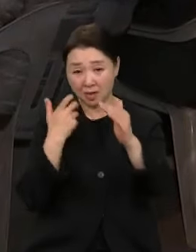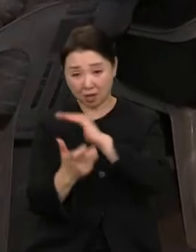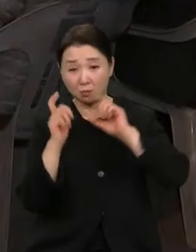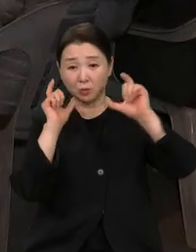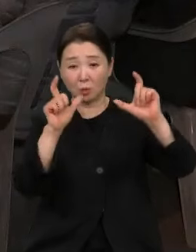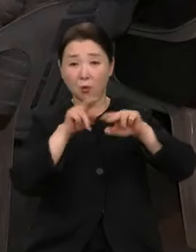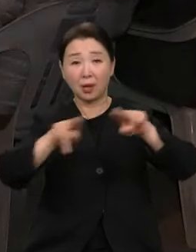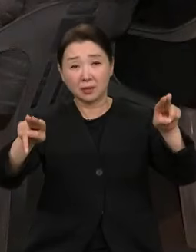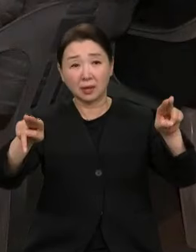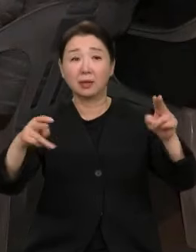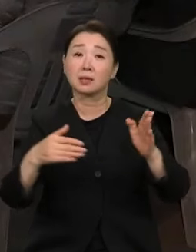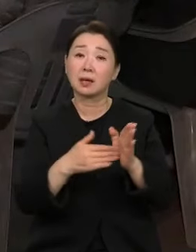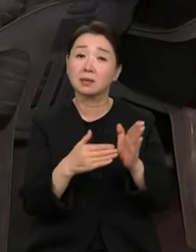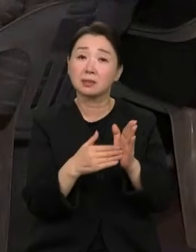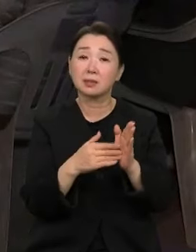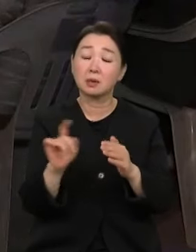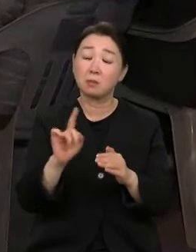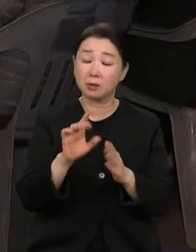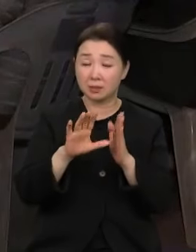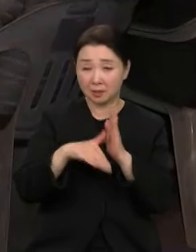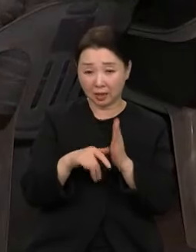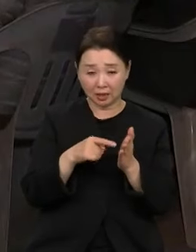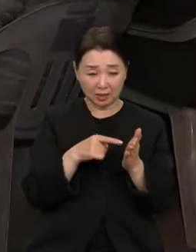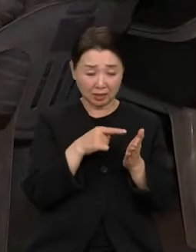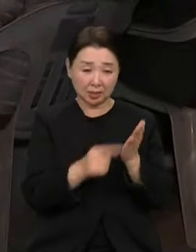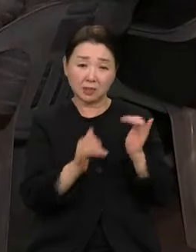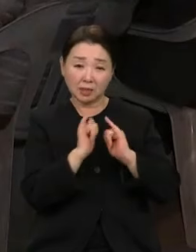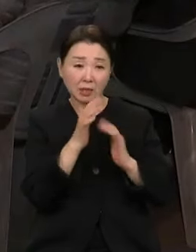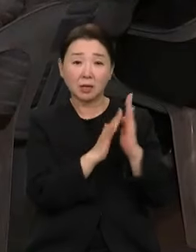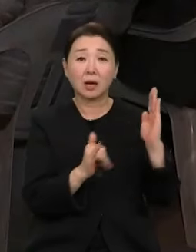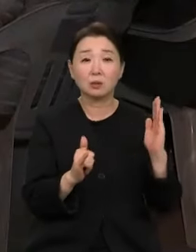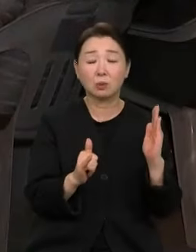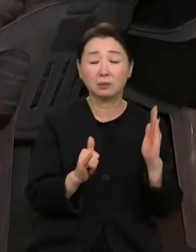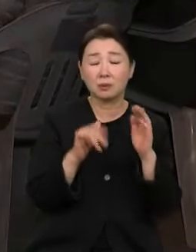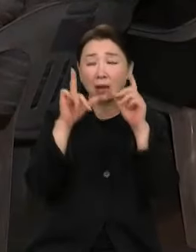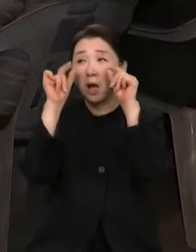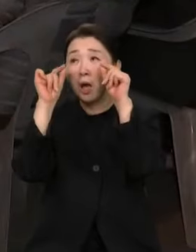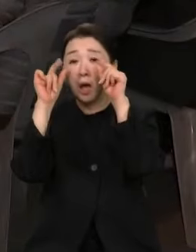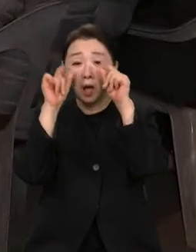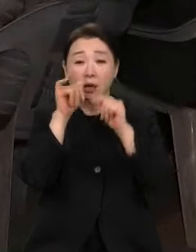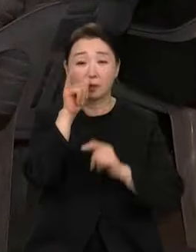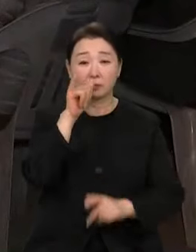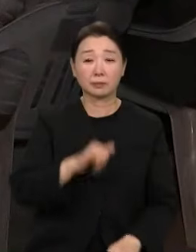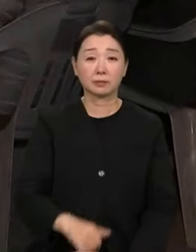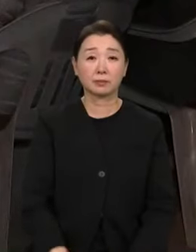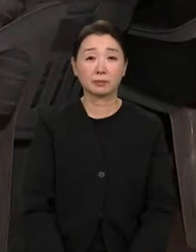선포되고 해제되기까지 특히 당시 희생자의 가족들은 뜬 눈으로 밤을 새웠습니다.